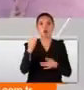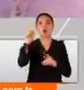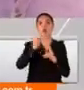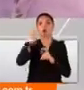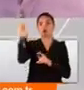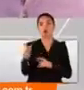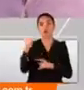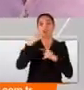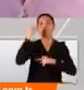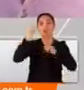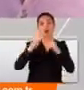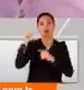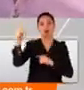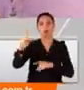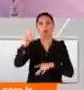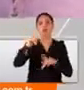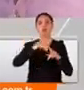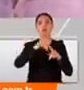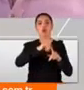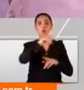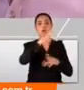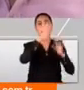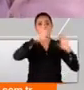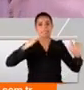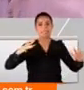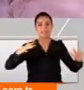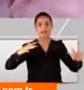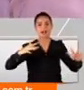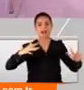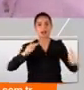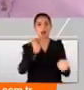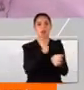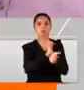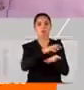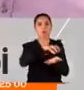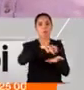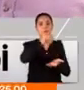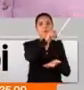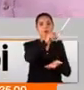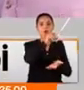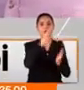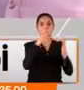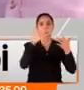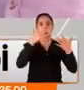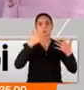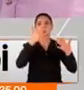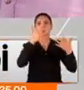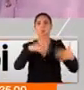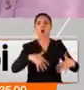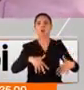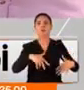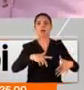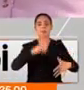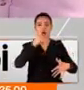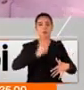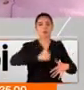döneminde Topkapı Sarayı'nın matbah-ı amire, yani saray mutfak kısmının muhasebe defterlerini tutan muhasebe